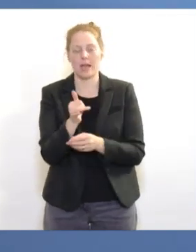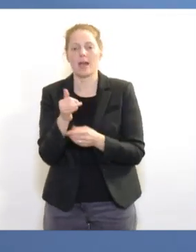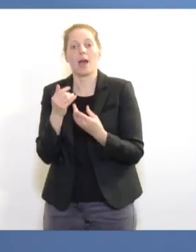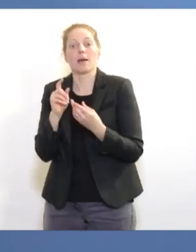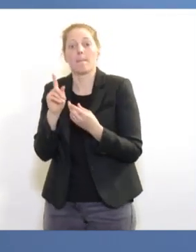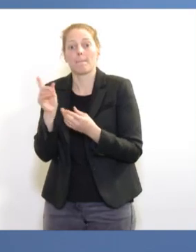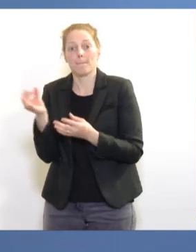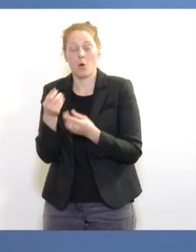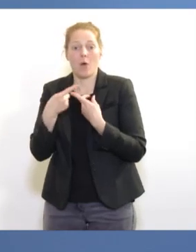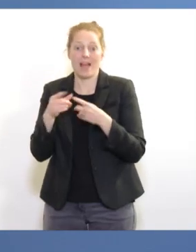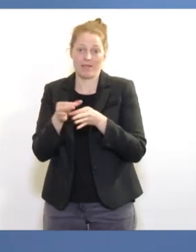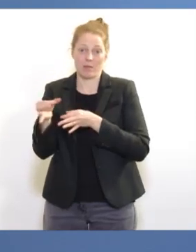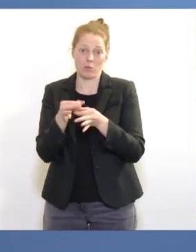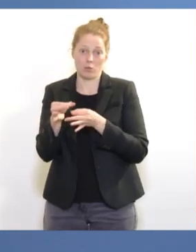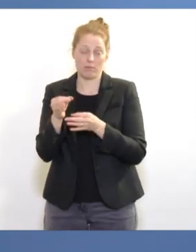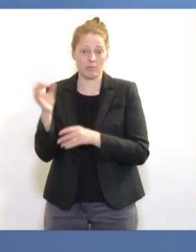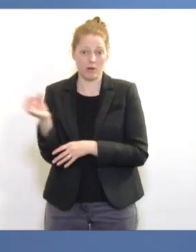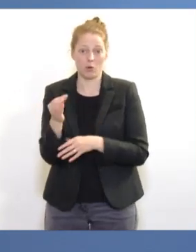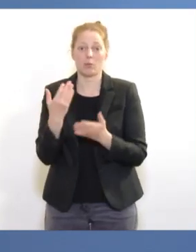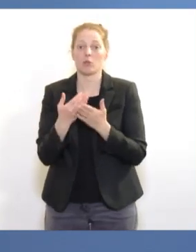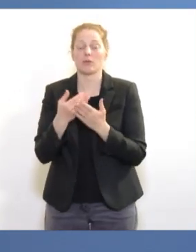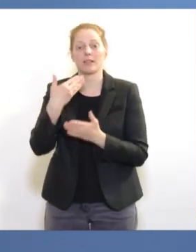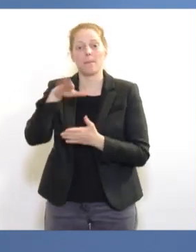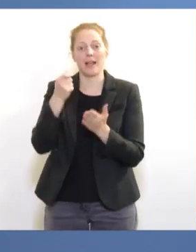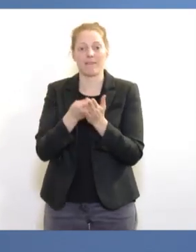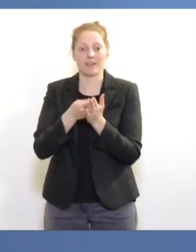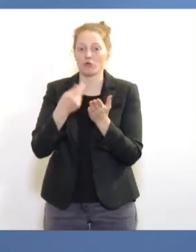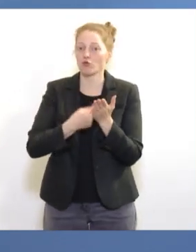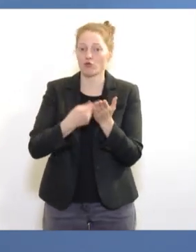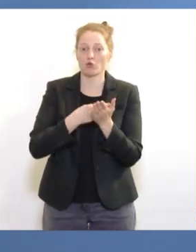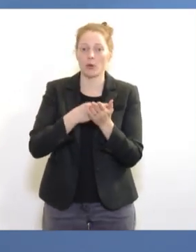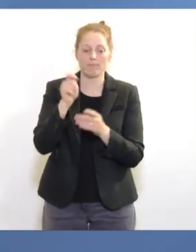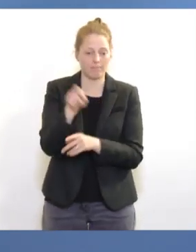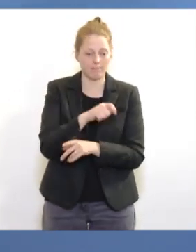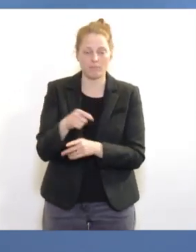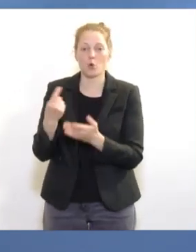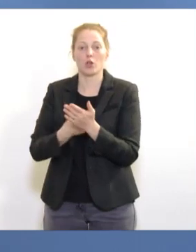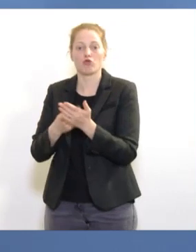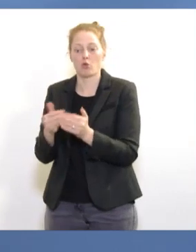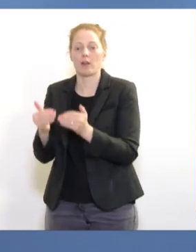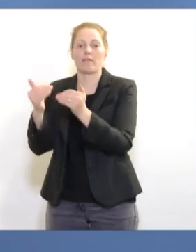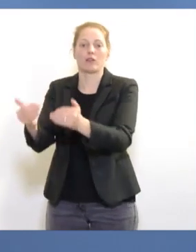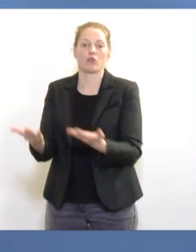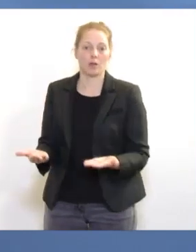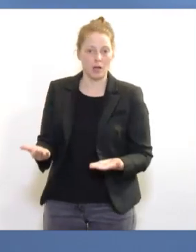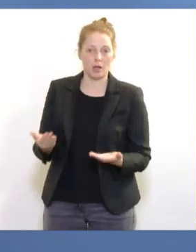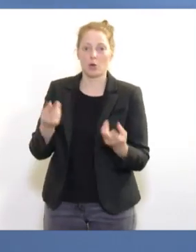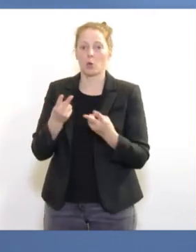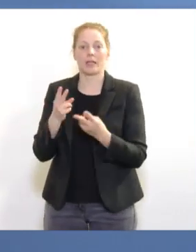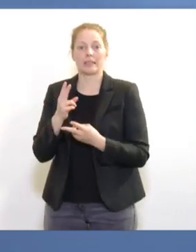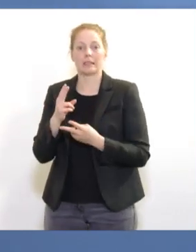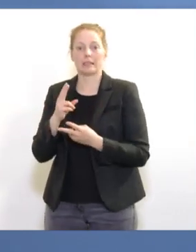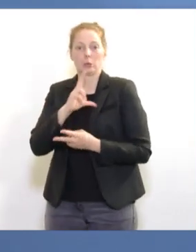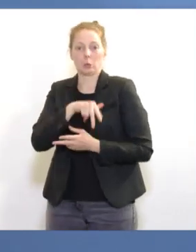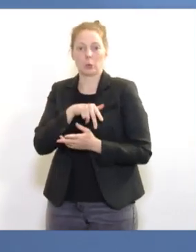wie zum Beispiel dem Aussetzen von der TVR, dem Aussetzen von den Steuern, dem Aussetzen von den